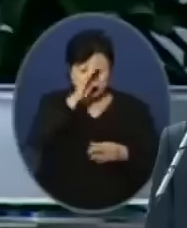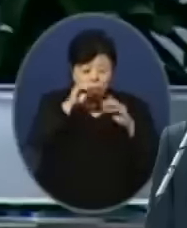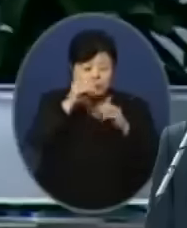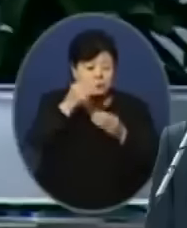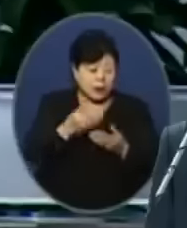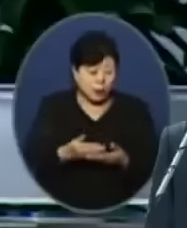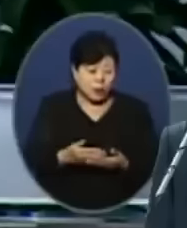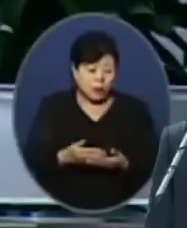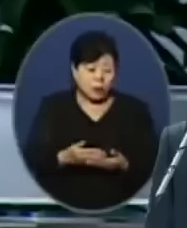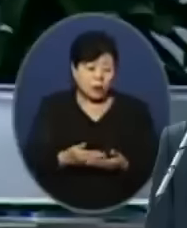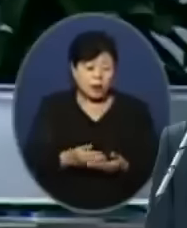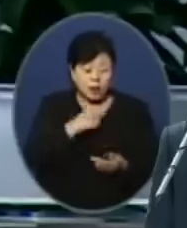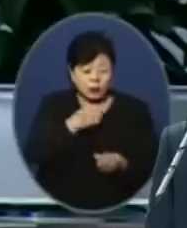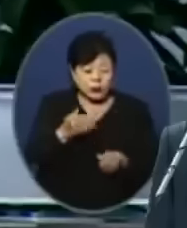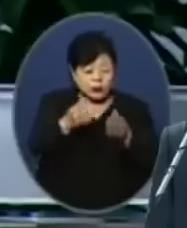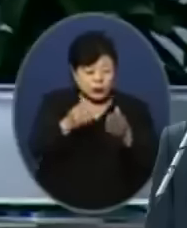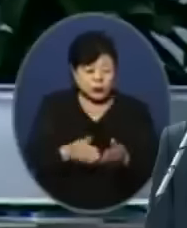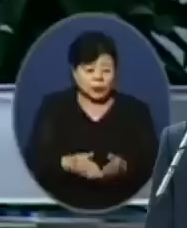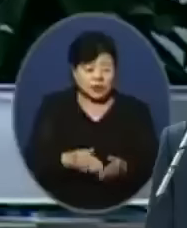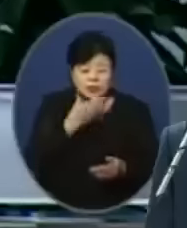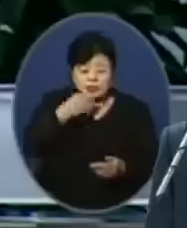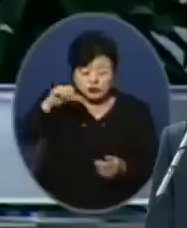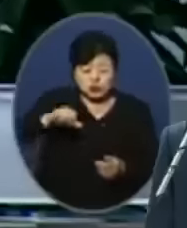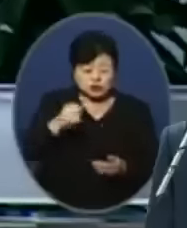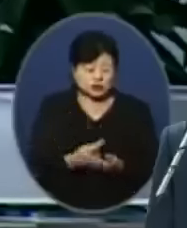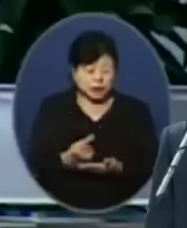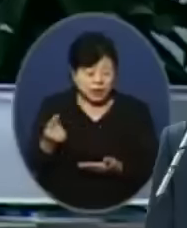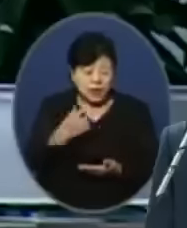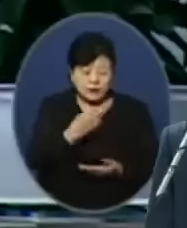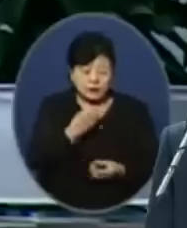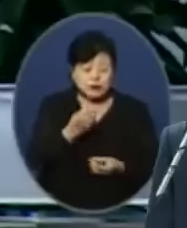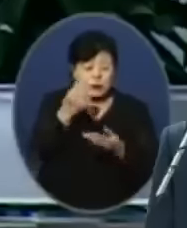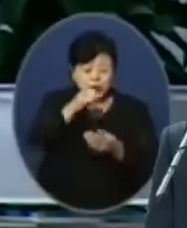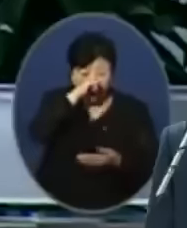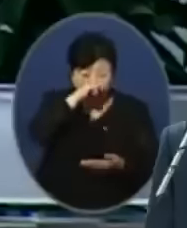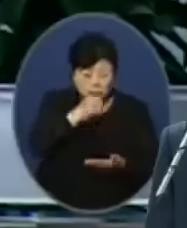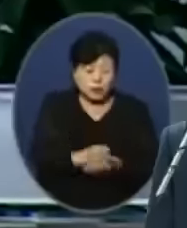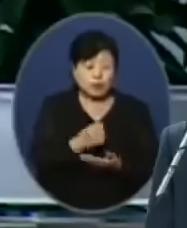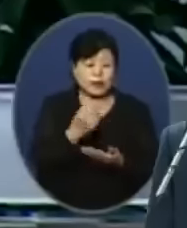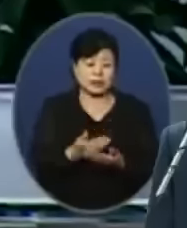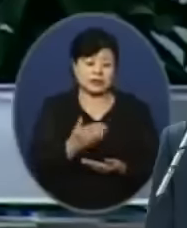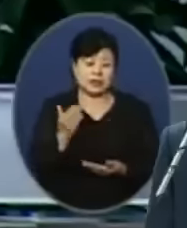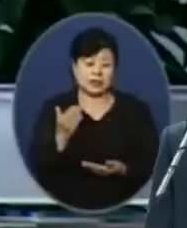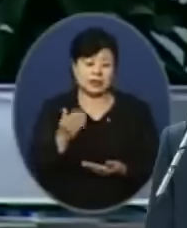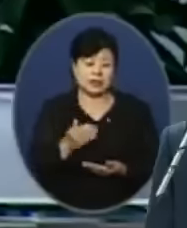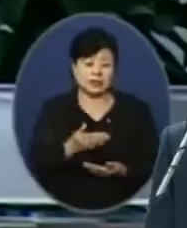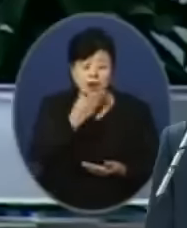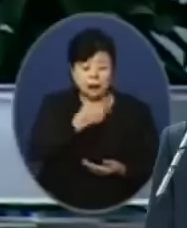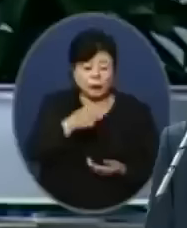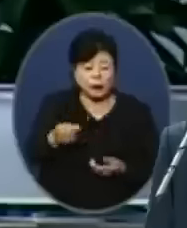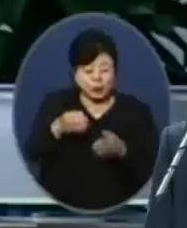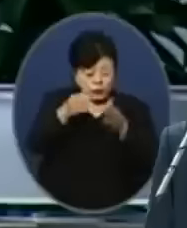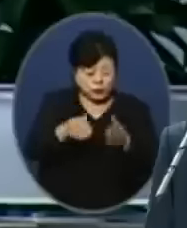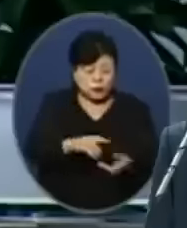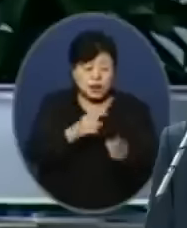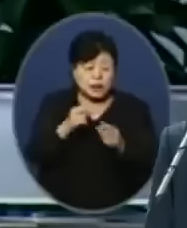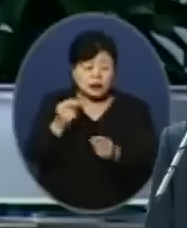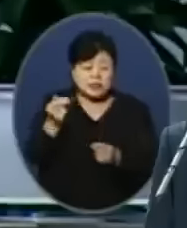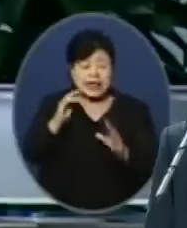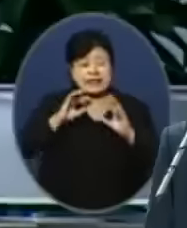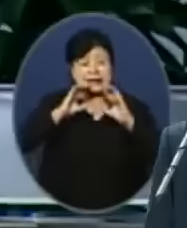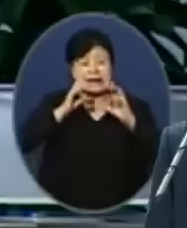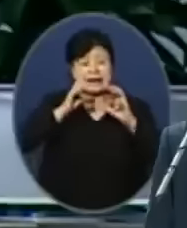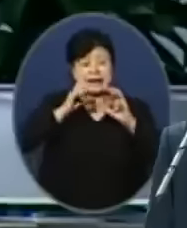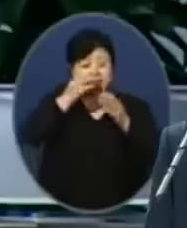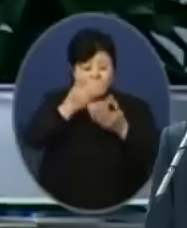받았다. 저 보혈을 통하여서 저주가 떠나가고 아브라함의 복과 형통을 얻게 되었다. 저 보혈을 통하여 부활 영생